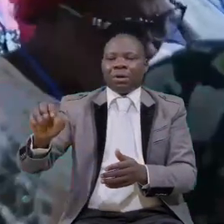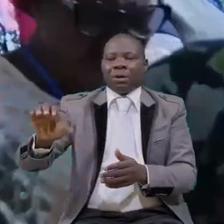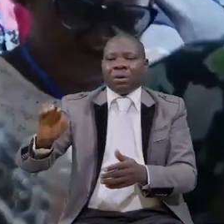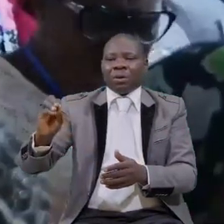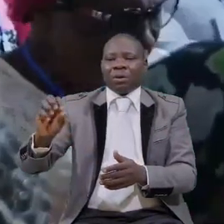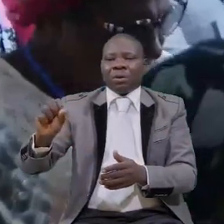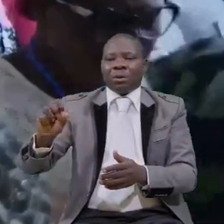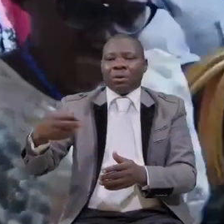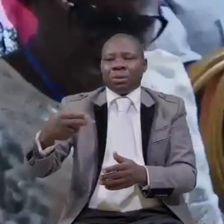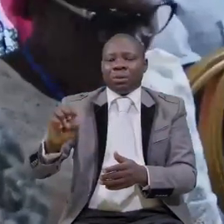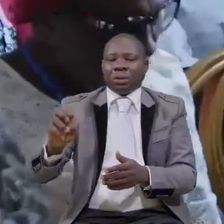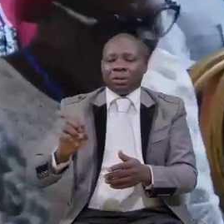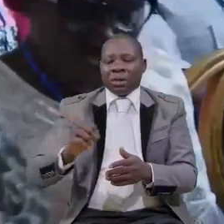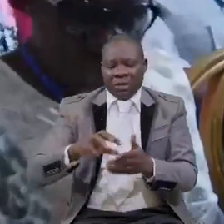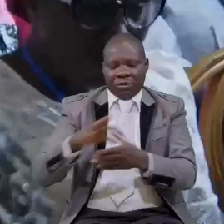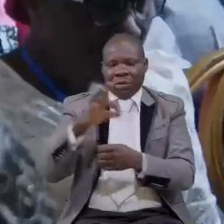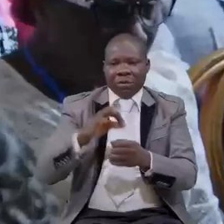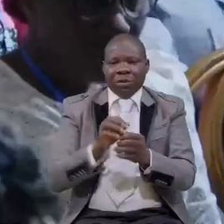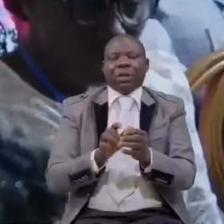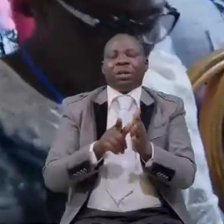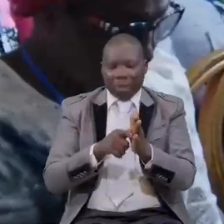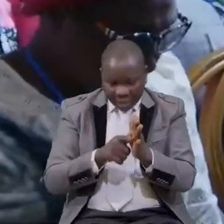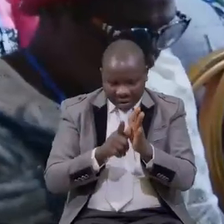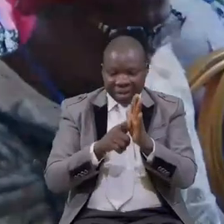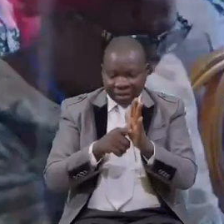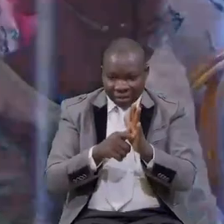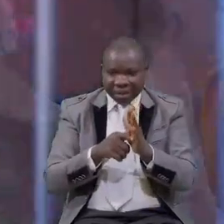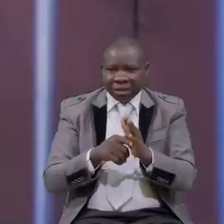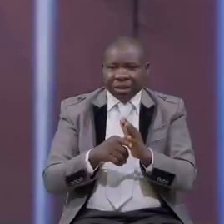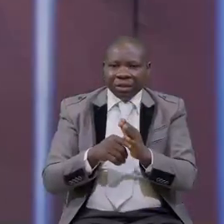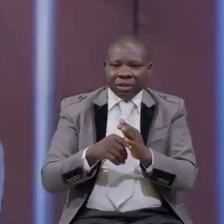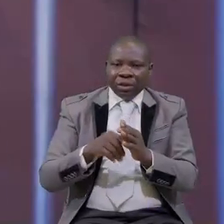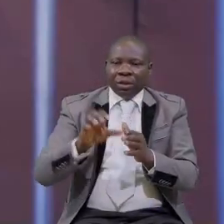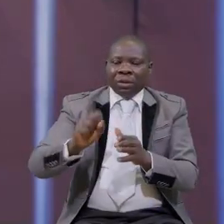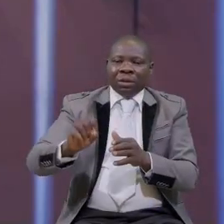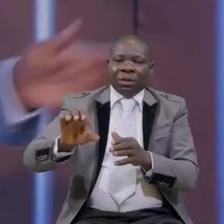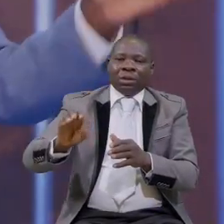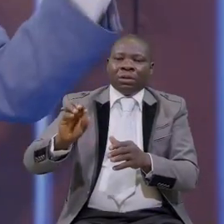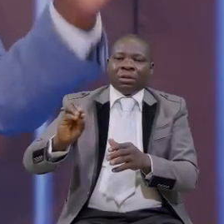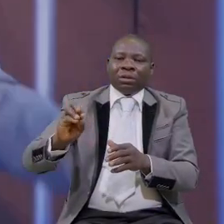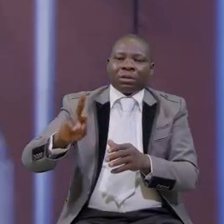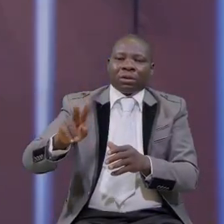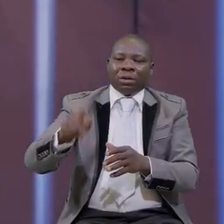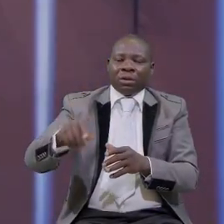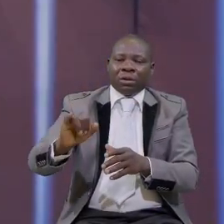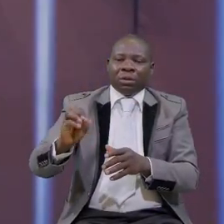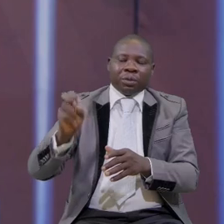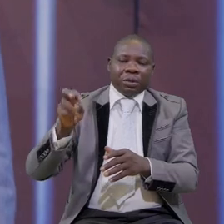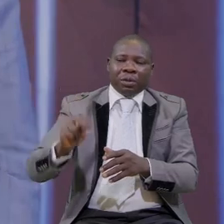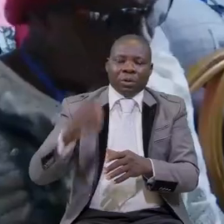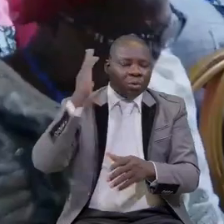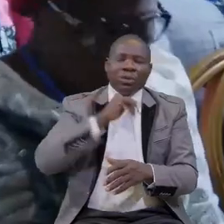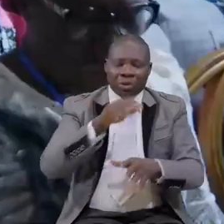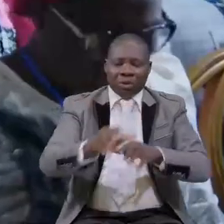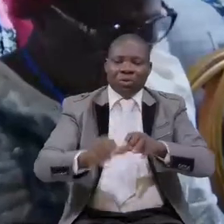Les cancres là. Les lézards spirituels. Les scorpions. Ne marcheront plus sur ton